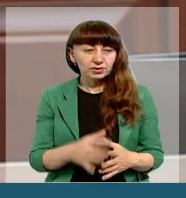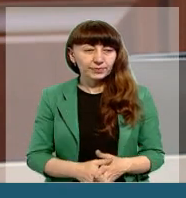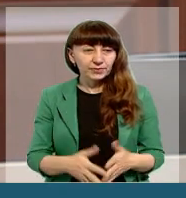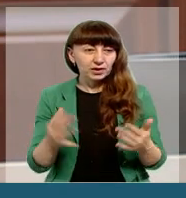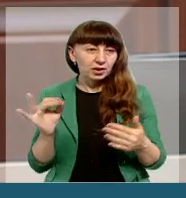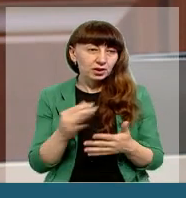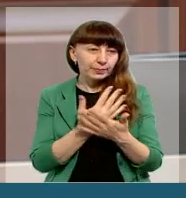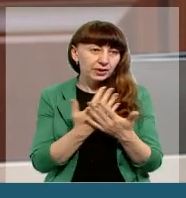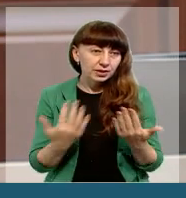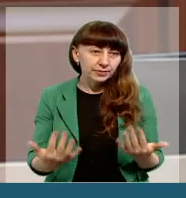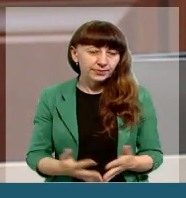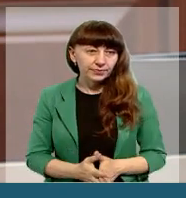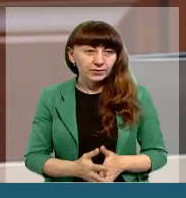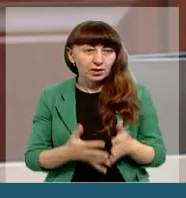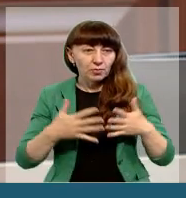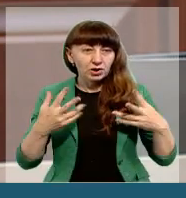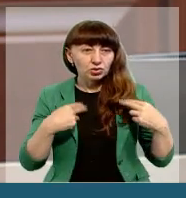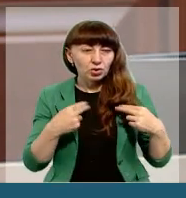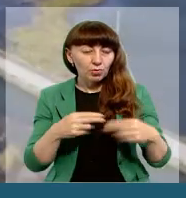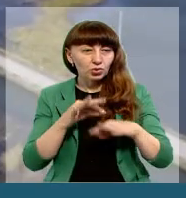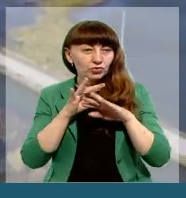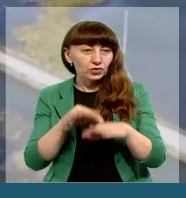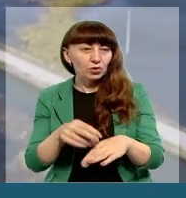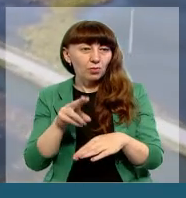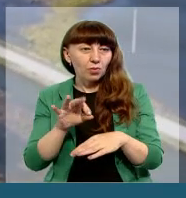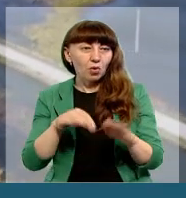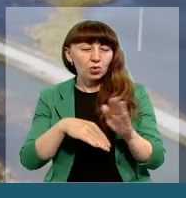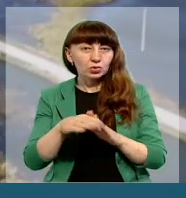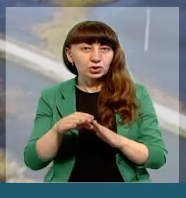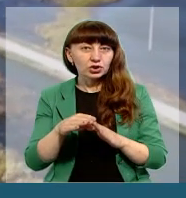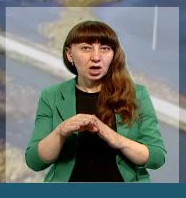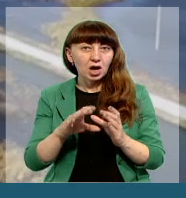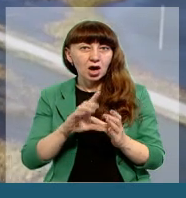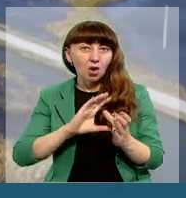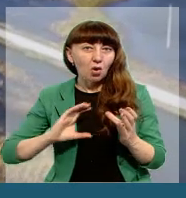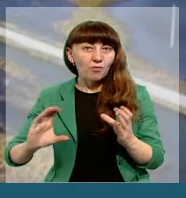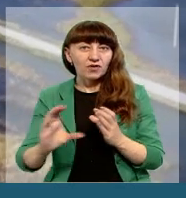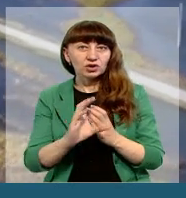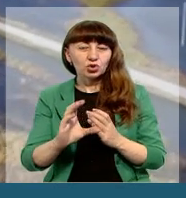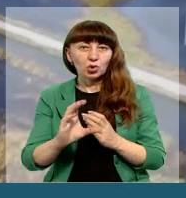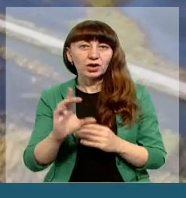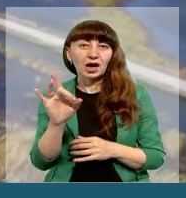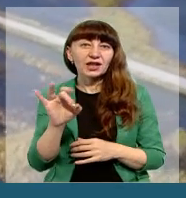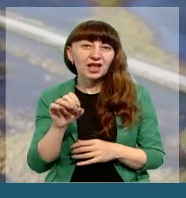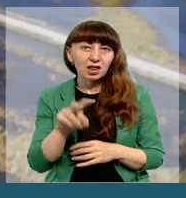мы большую работу сейчас ведем по обустройству обводного канала в Карасусском